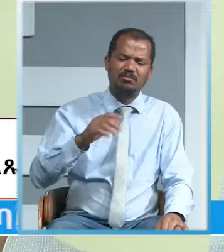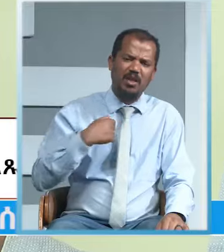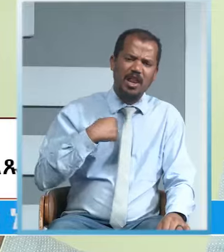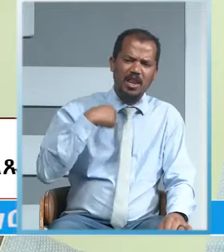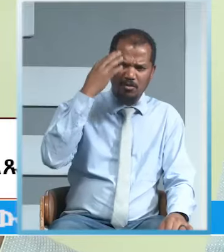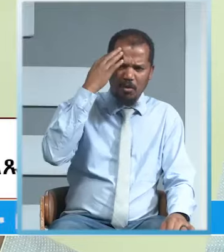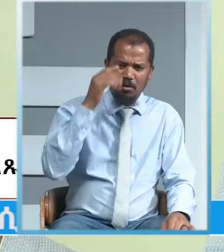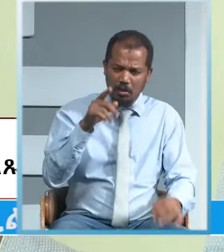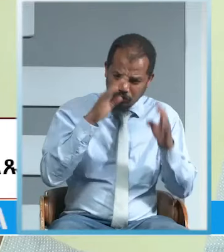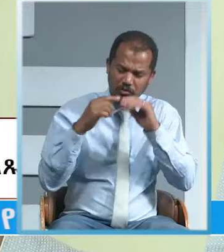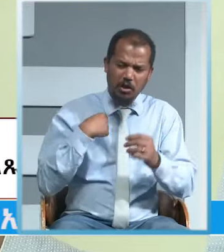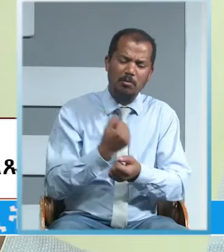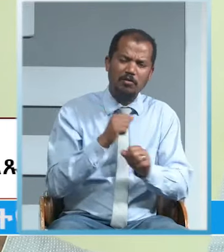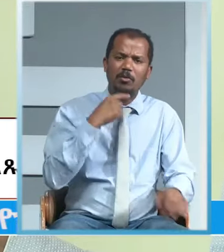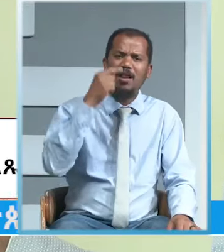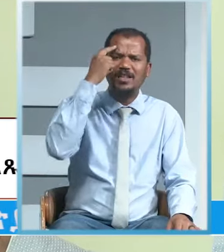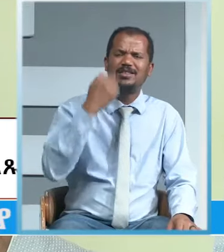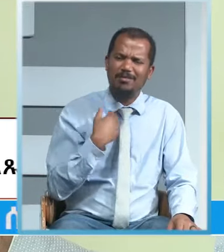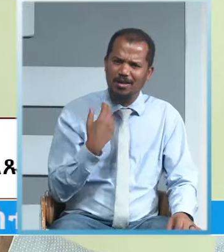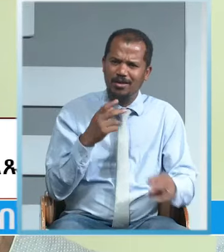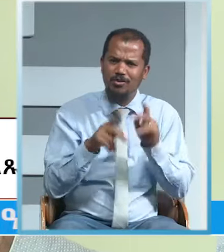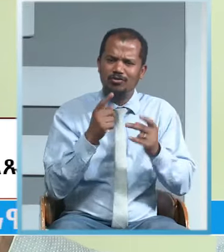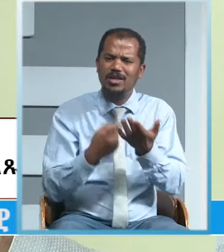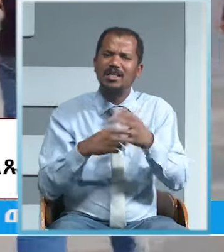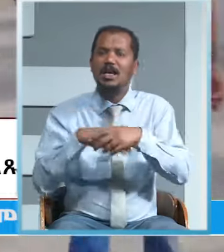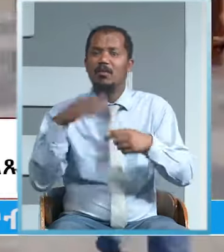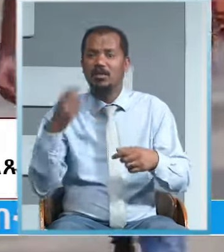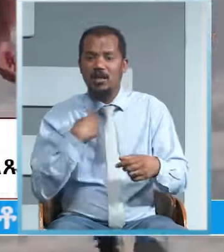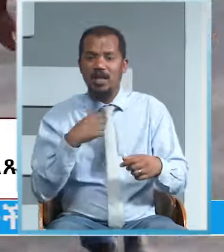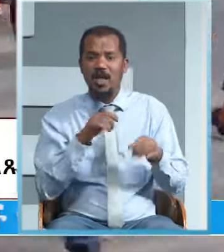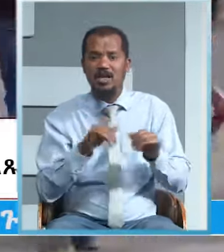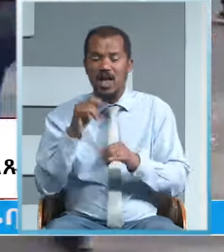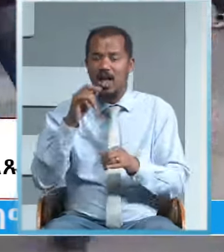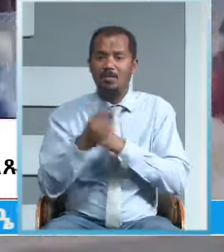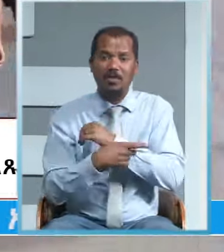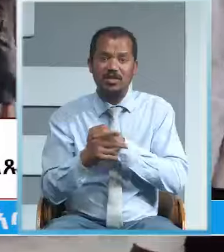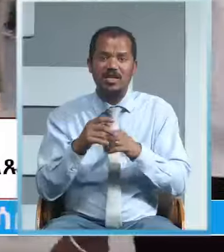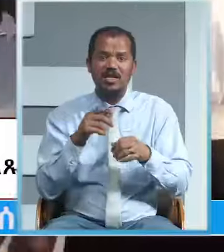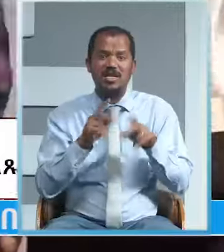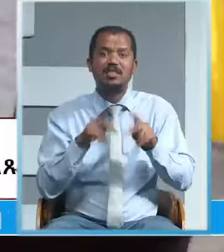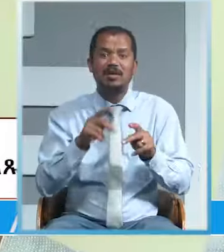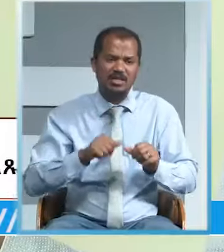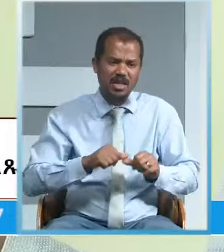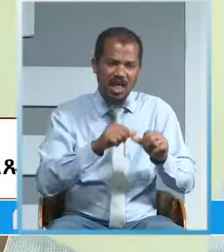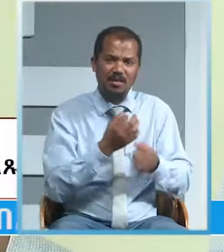የምፈታልህ የሚል አስተሳሰብ አለ። ስለዚህ ህዝባችን ደግሞ ከዛ በማውጣት እኛ እንደ አንድ አማራጭ ፖለቲካ ህዝባችን ደግሞ ዘላቂ መፍትሄ የሚያመጣበት አስተሳሰብም እንዲይዝ